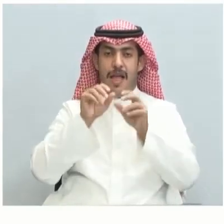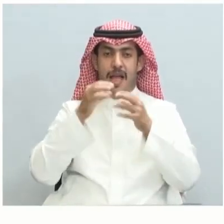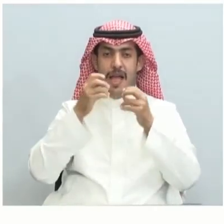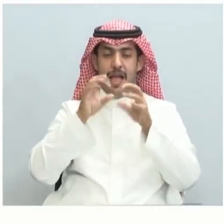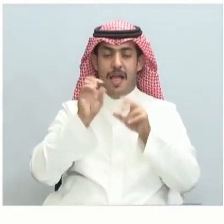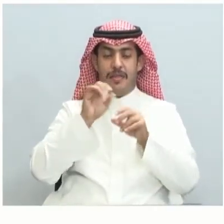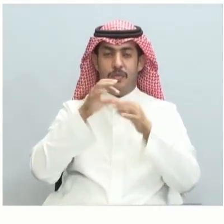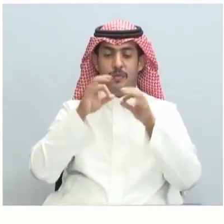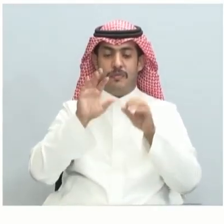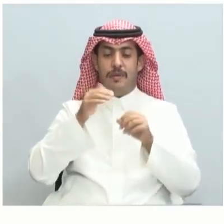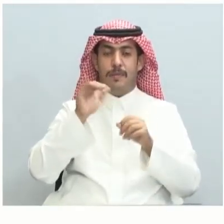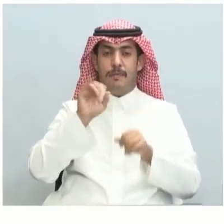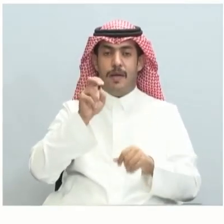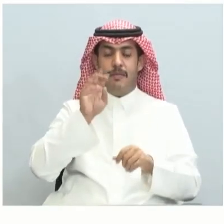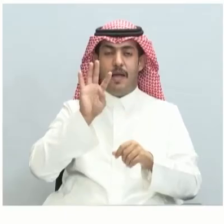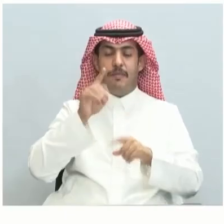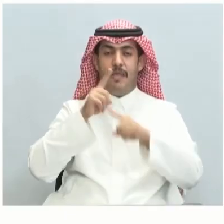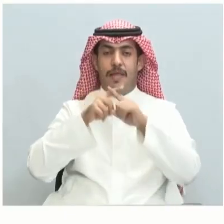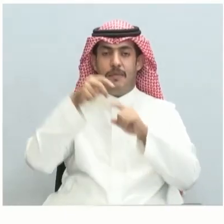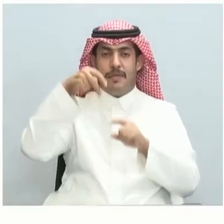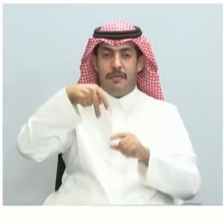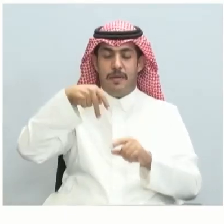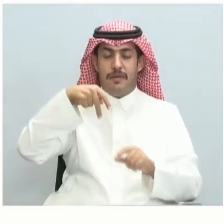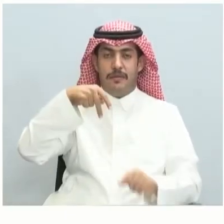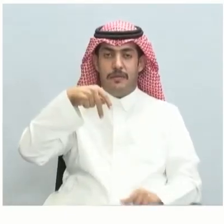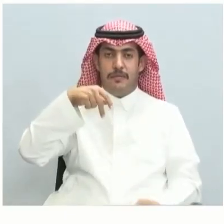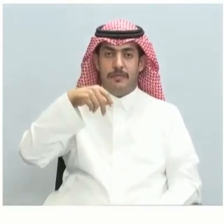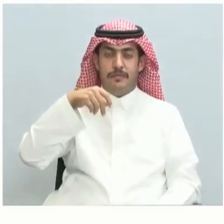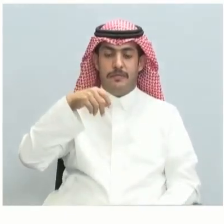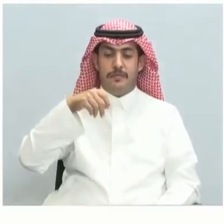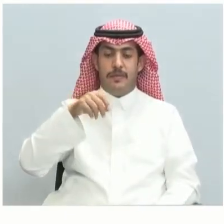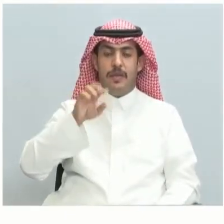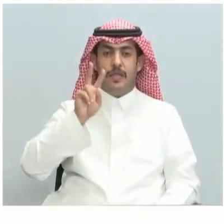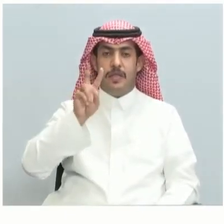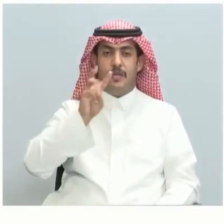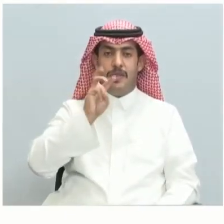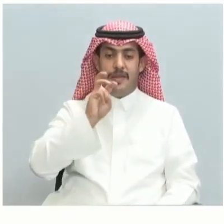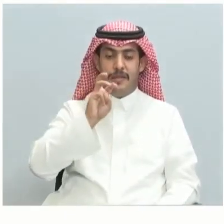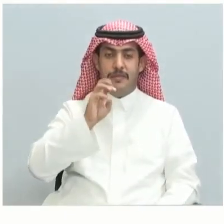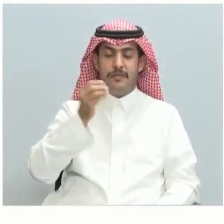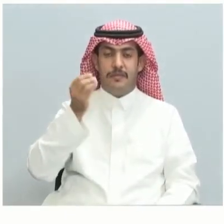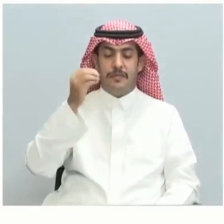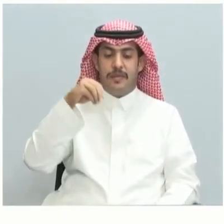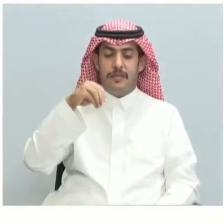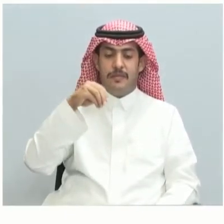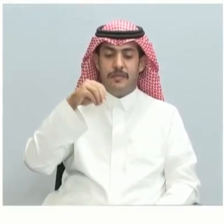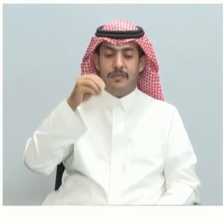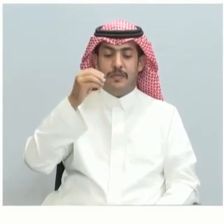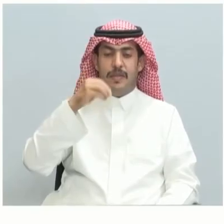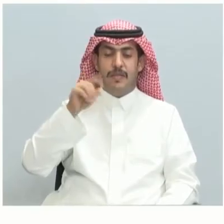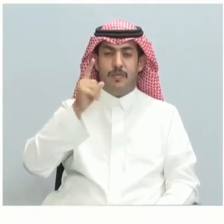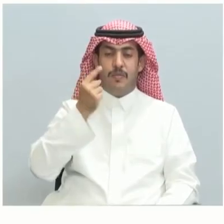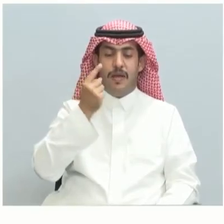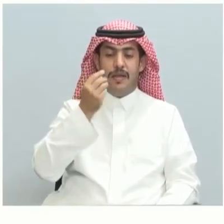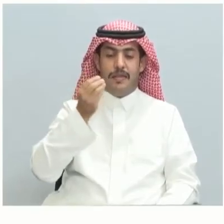في المقام 4 ثمانيه هي مبدعين اثنان وثلاثون نضيف اليها ما هو موجود